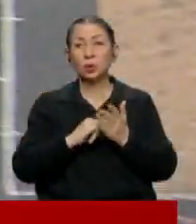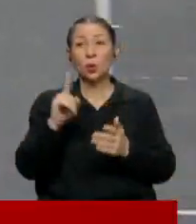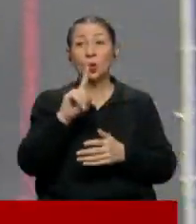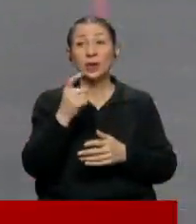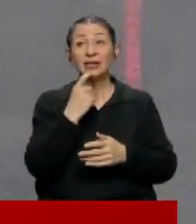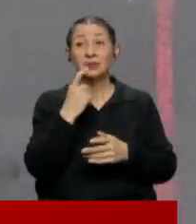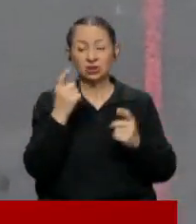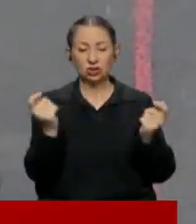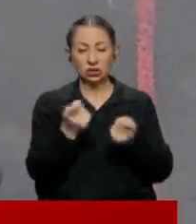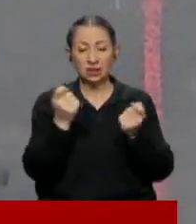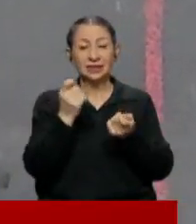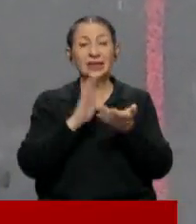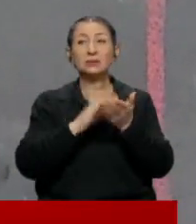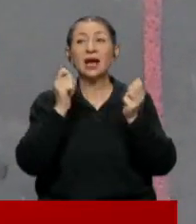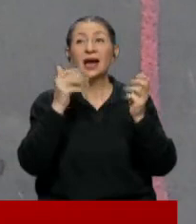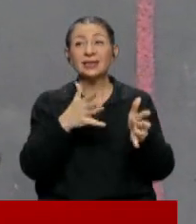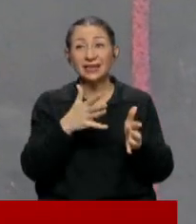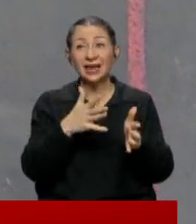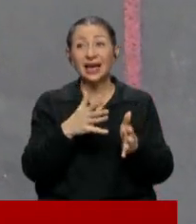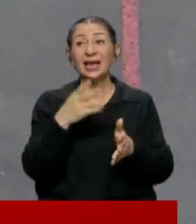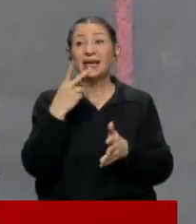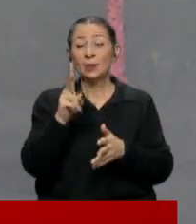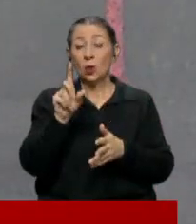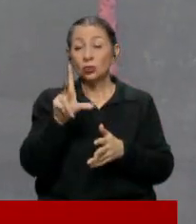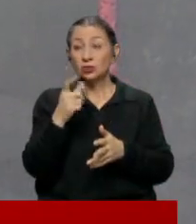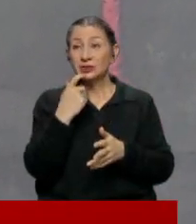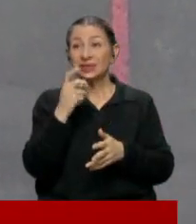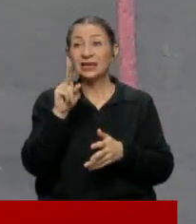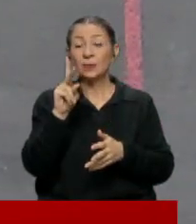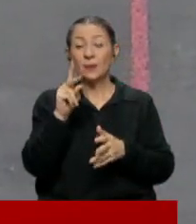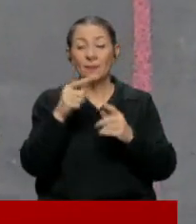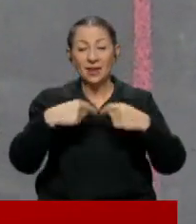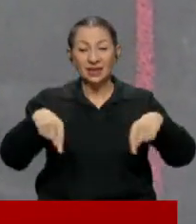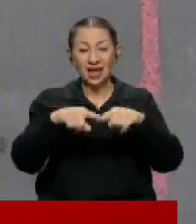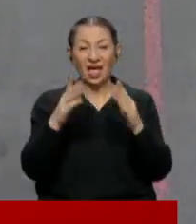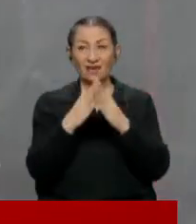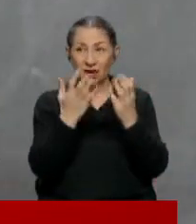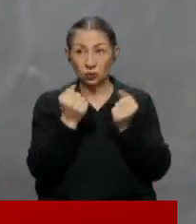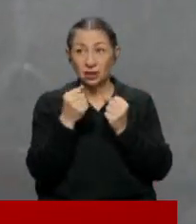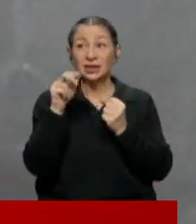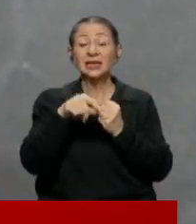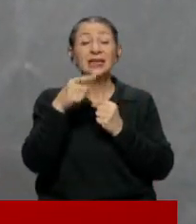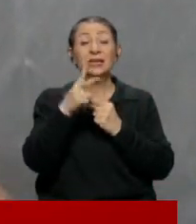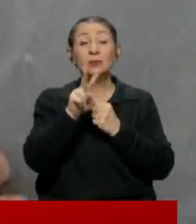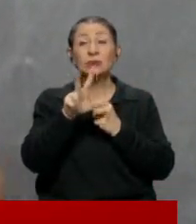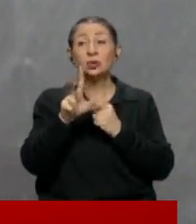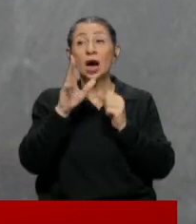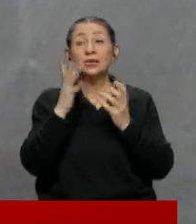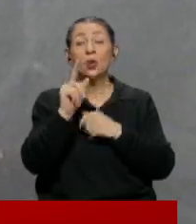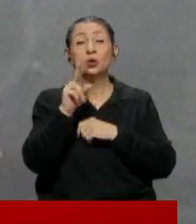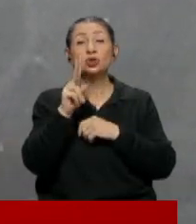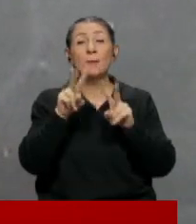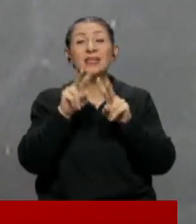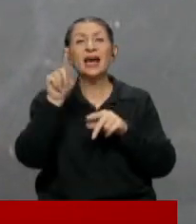yıllık bir çalışanın kıdem tazminatıyla 2013 yılında 21 metrekare bir ev alınırken 2023 yılında ancak